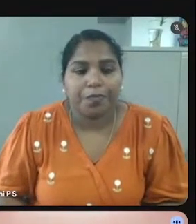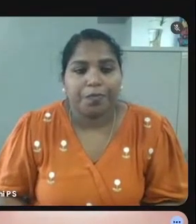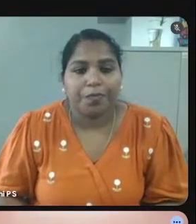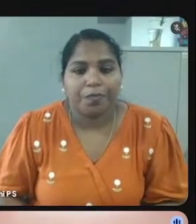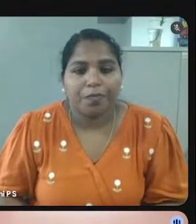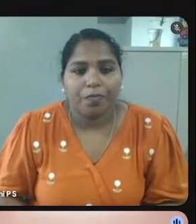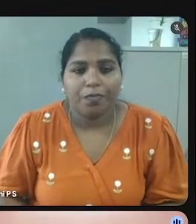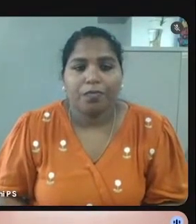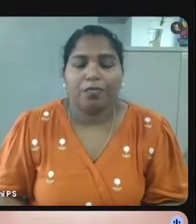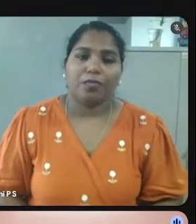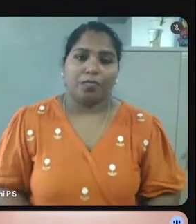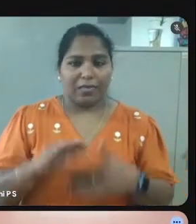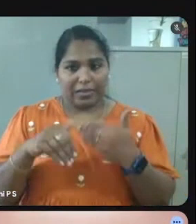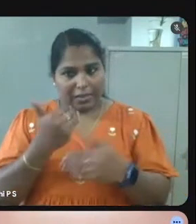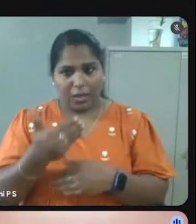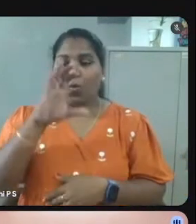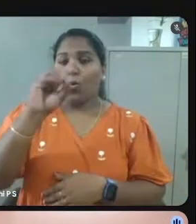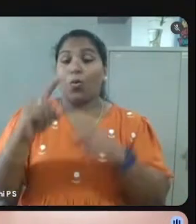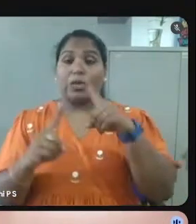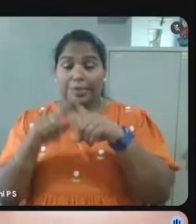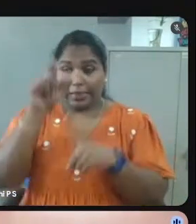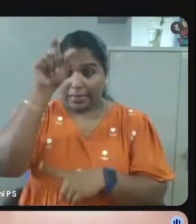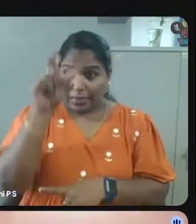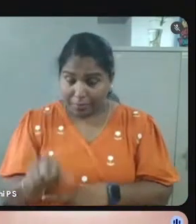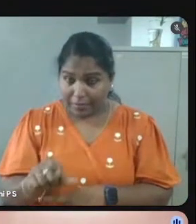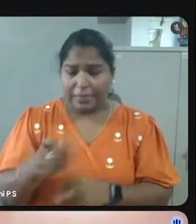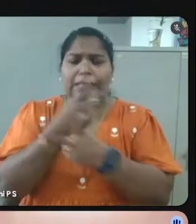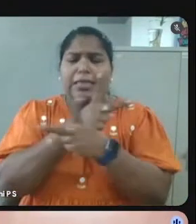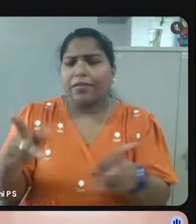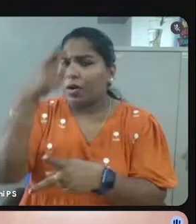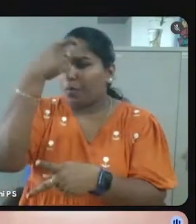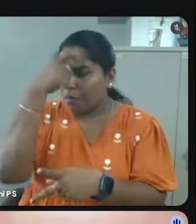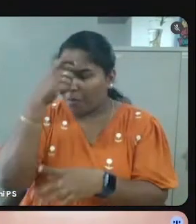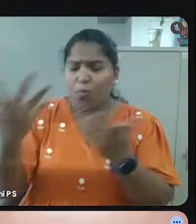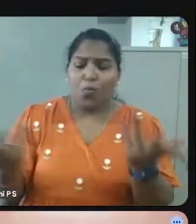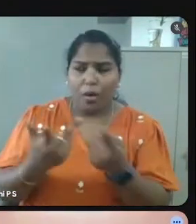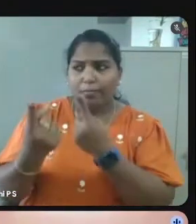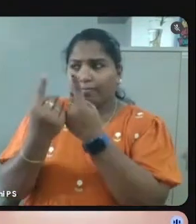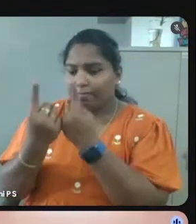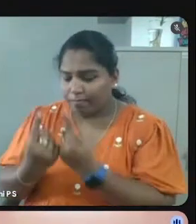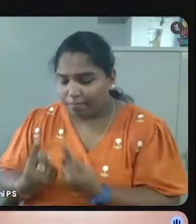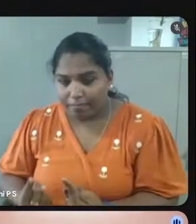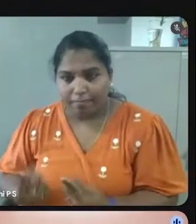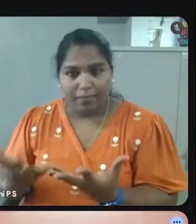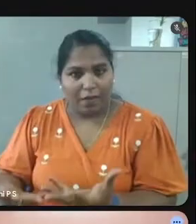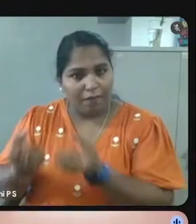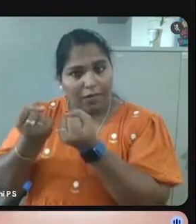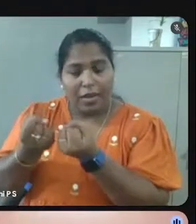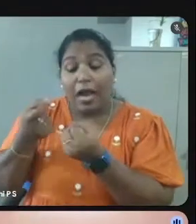പിന്നെ ഒരു ഓക്യുപേഷണൽ തെറപ്പിസ്റ്റ് ഇതിപ്പോ ഒരുപാട് പ്രശ്നങ്ങളെ എന്തൊക്കെയോ നോക്കാൻ പോകുന്നു. അതൊരു